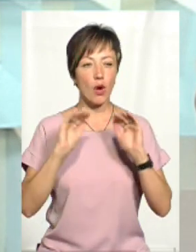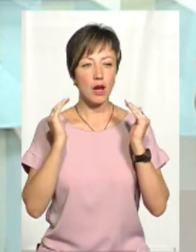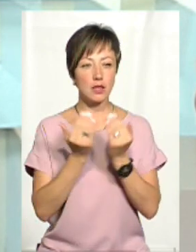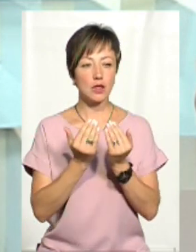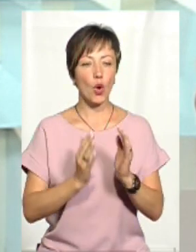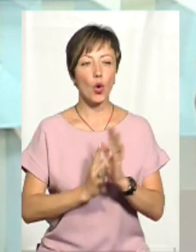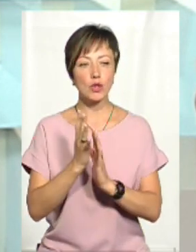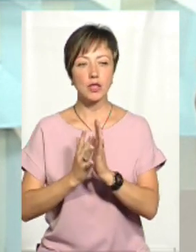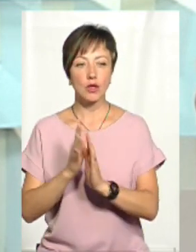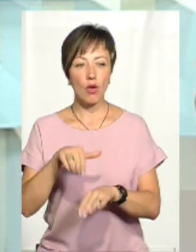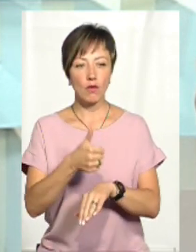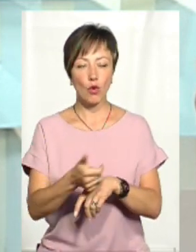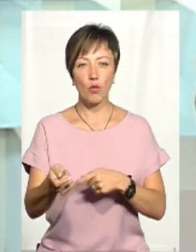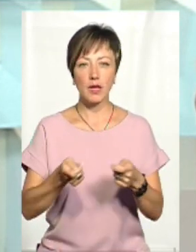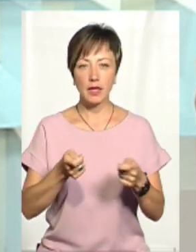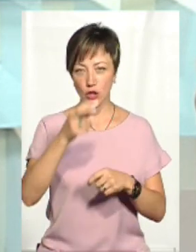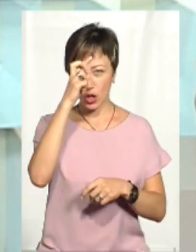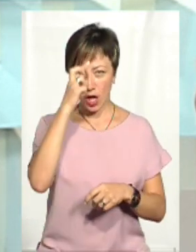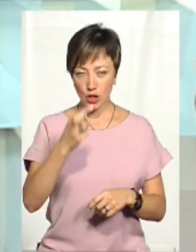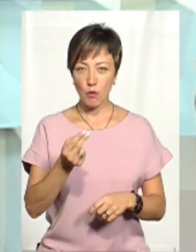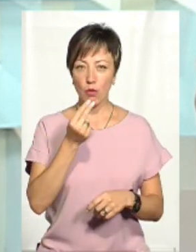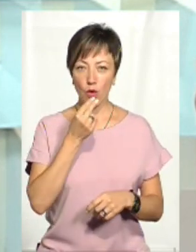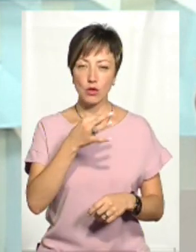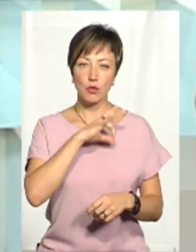карантину рослин головного управління